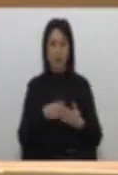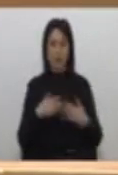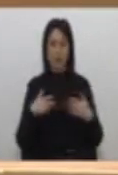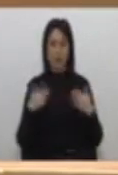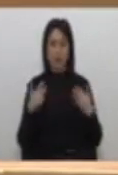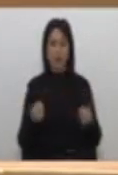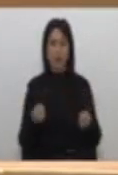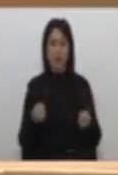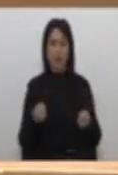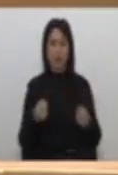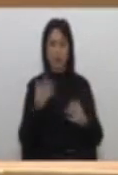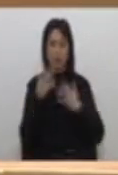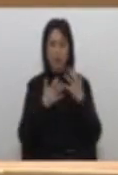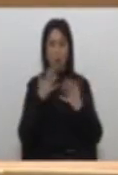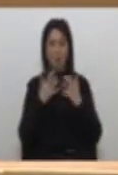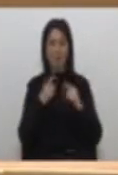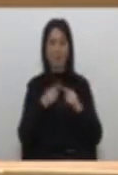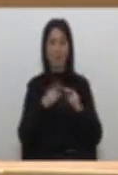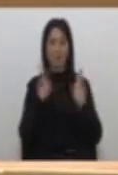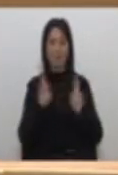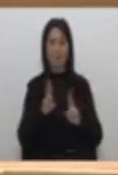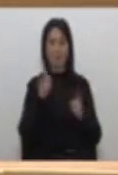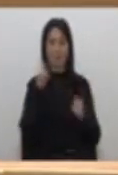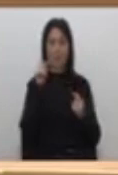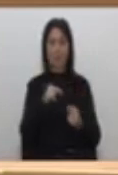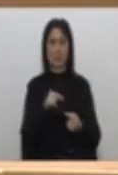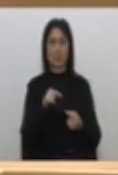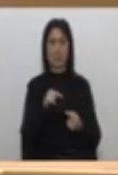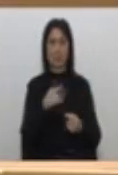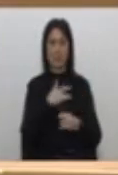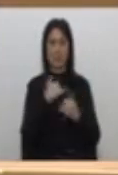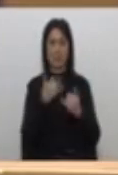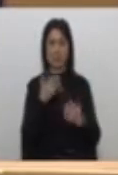ჯანმრთელობის მოვლის სტანდარტის შესაბამისი სერვისები. დიდი მადლობა.